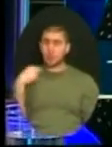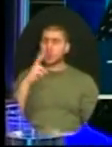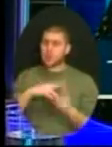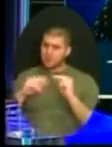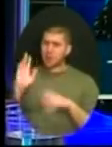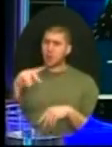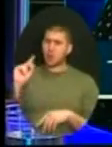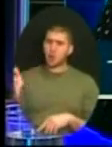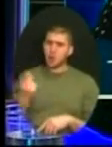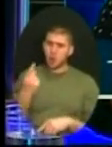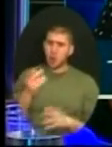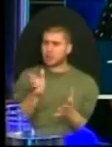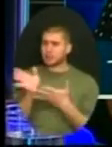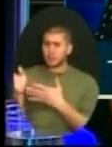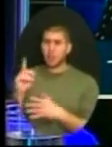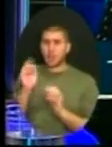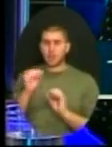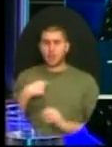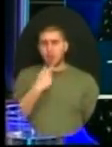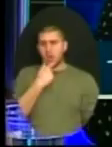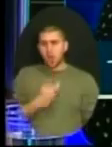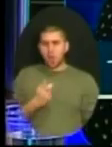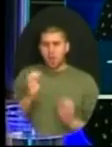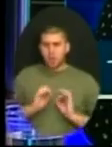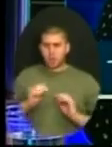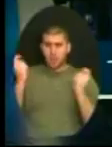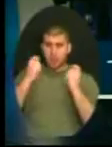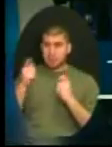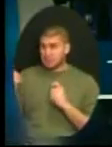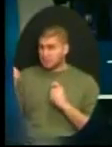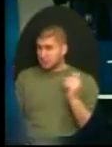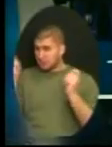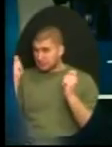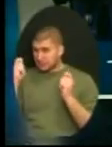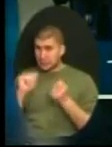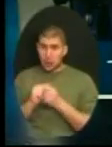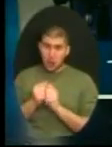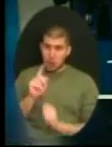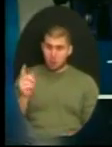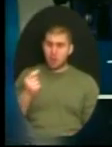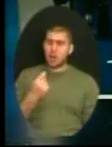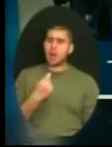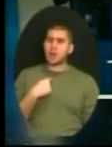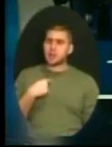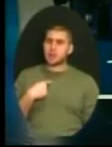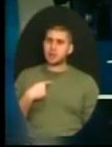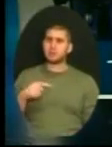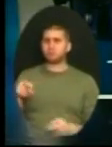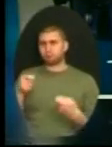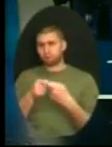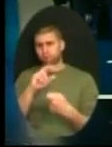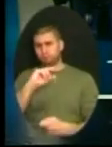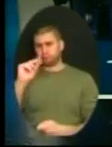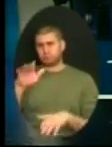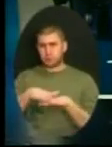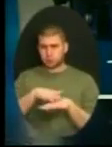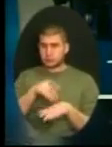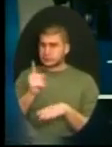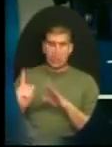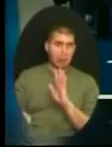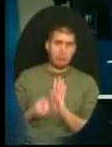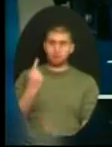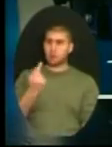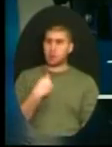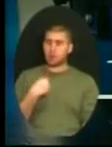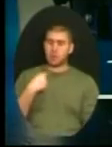אומרת, כל הסיפור הזה עדיין הפה שלי פעור בתדהמה. מזעזע או לא מזעזע? אני שותפה לבהירה. אבל זה לא פעם